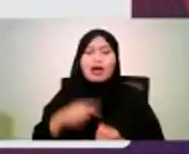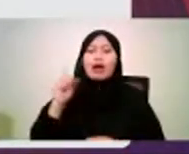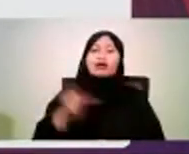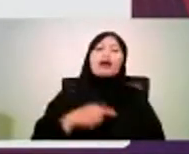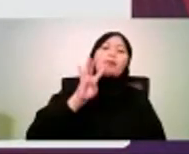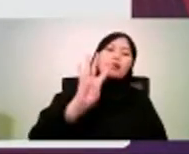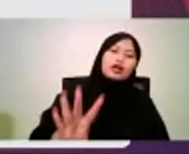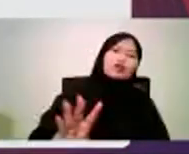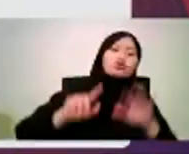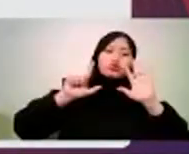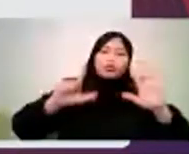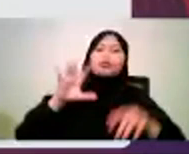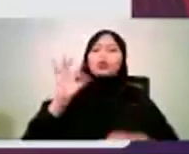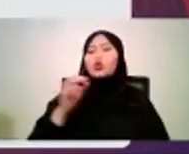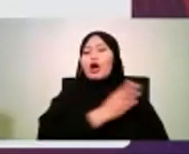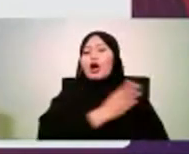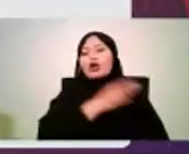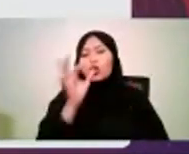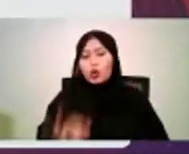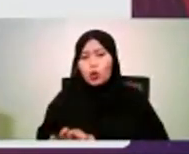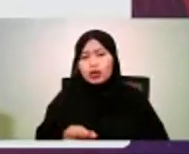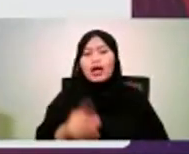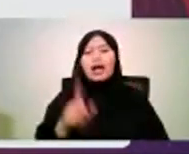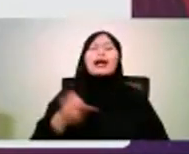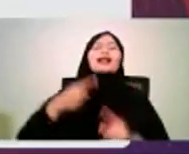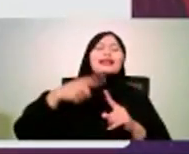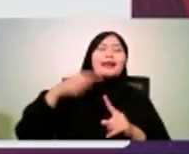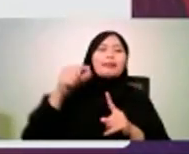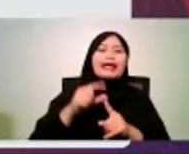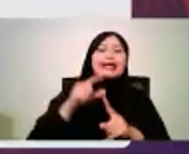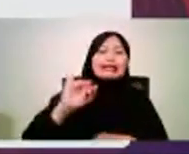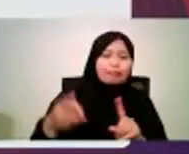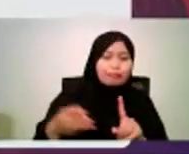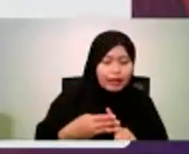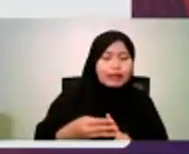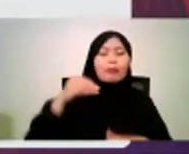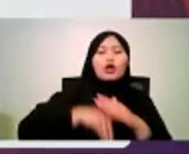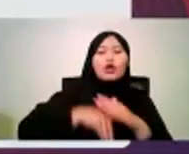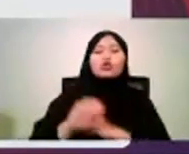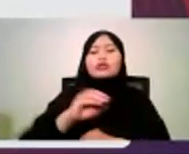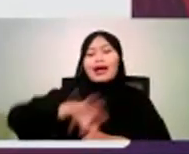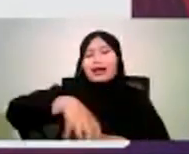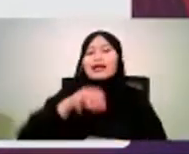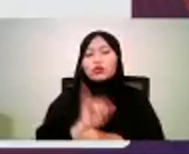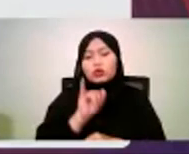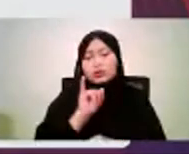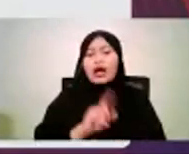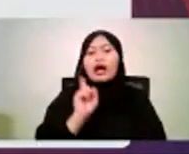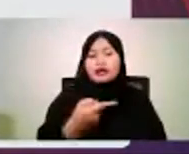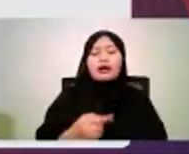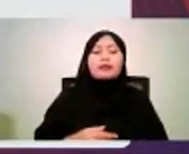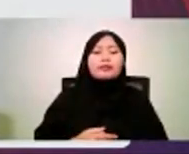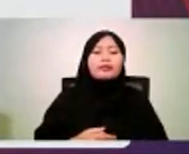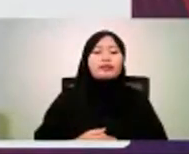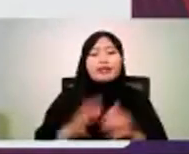470 kabupaten kota yang ada DP id-nya termasuk di wilayah Ade itu dan juga